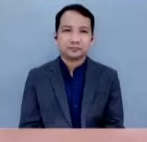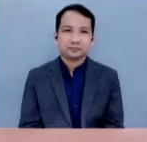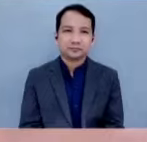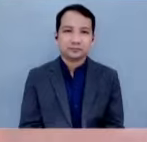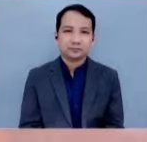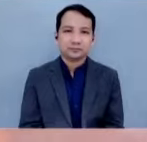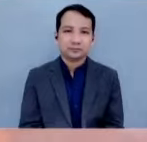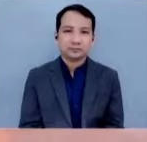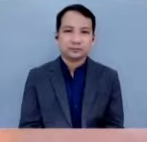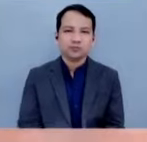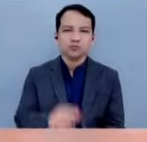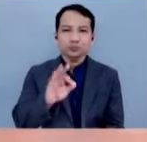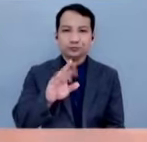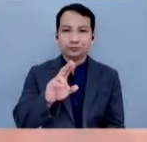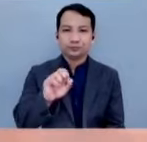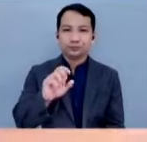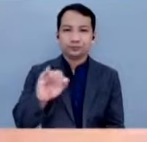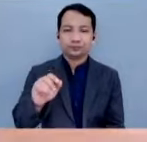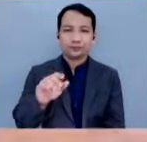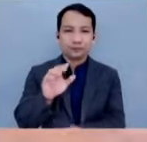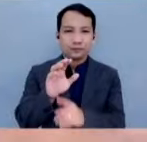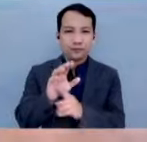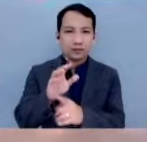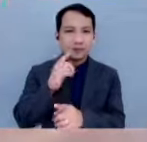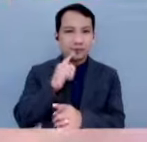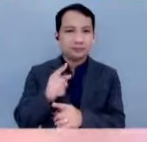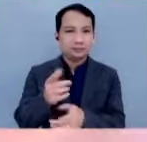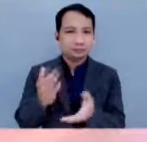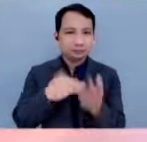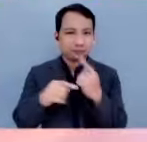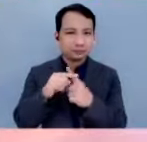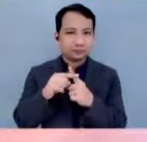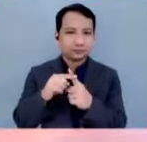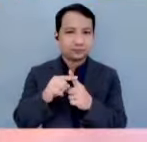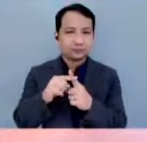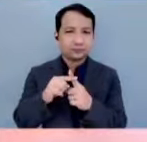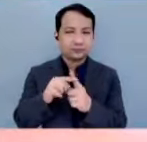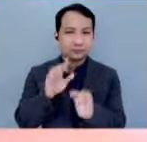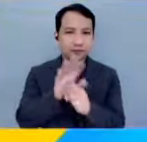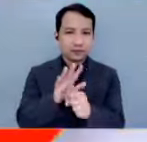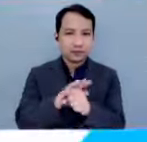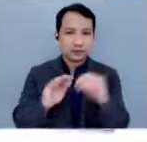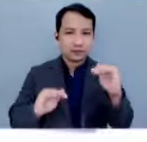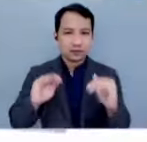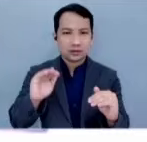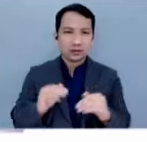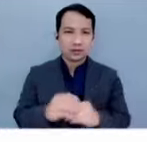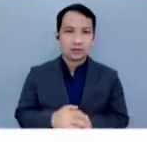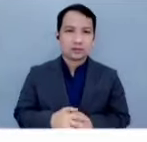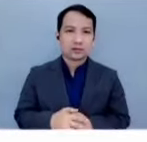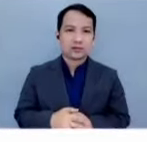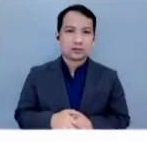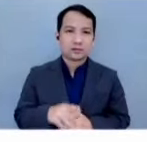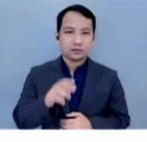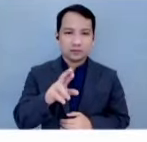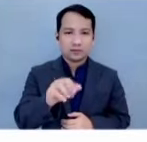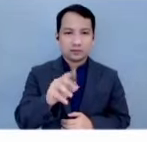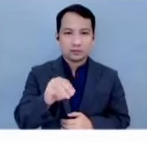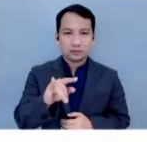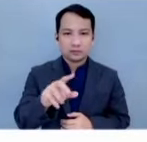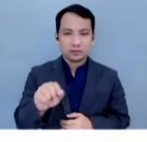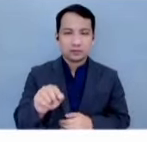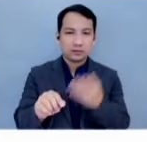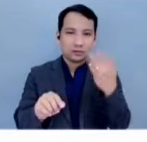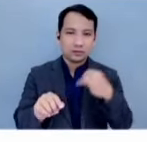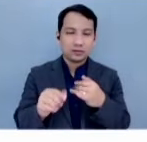Sa feng shui, bonsai trees are believed to attract positive chi and promote balance. Pero para kay Ramonito, ito ang nagbigay